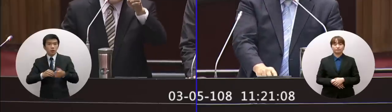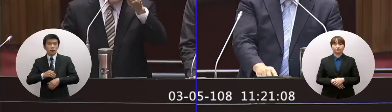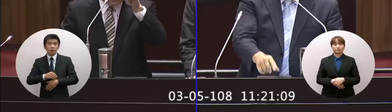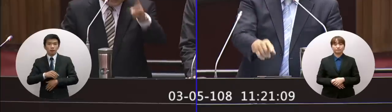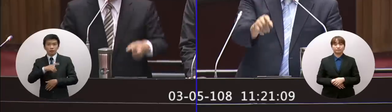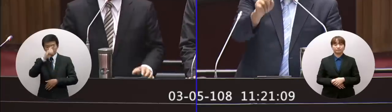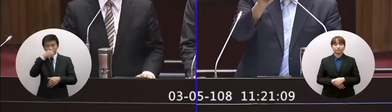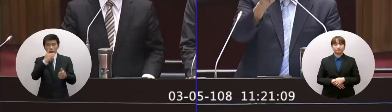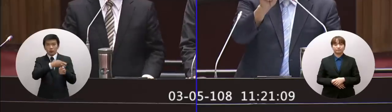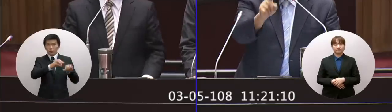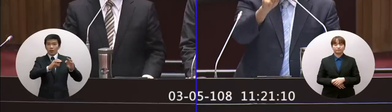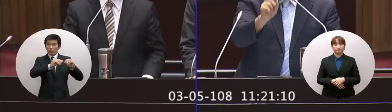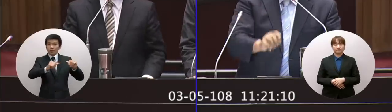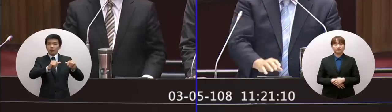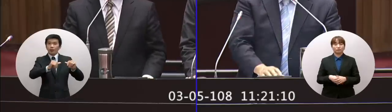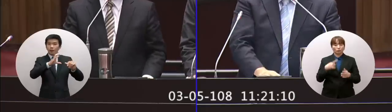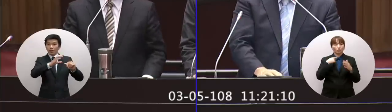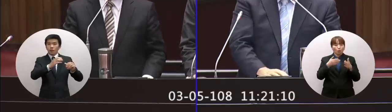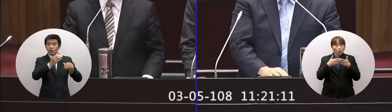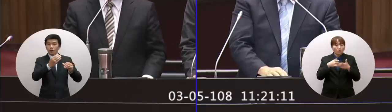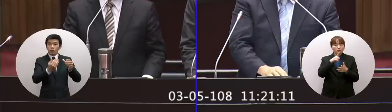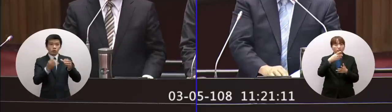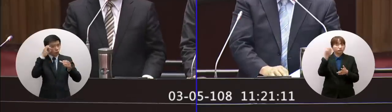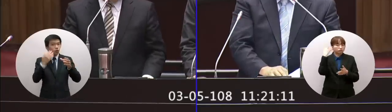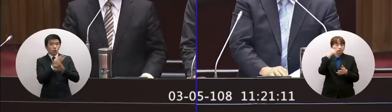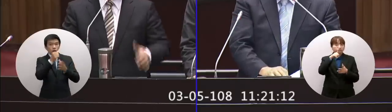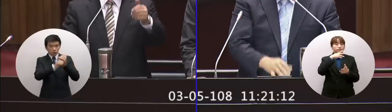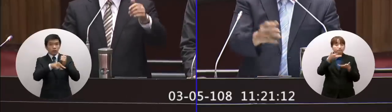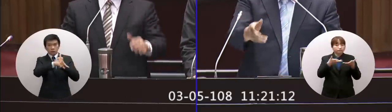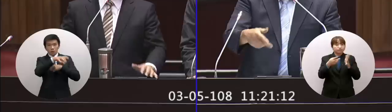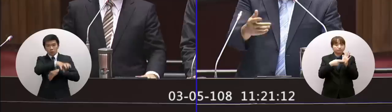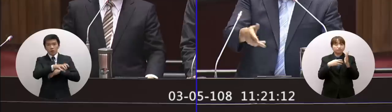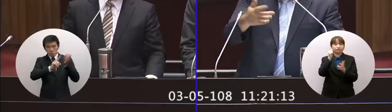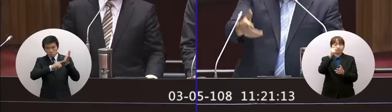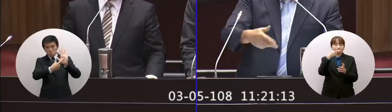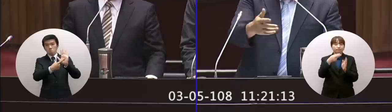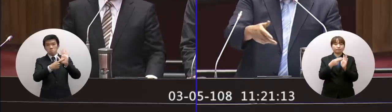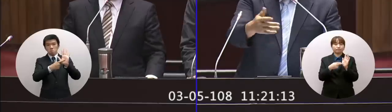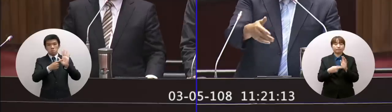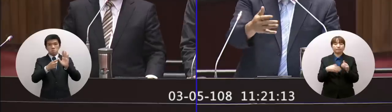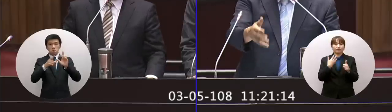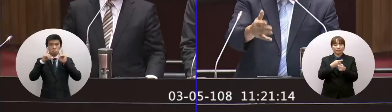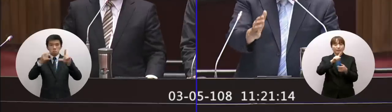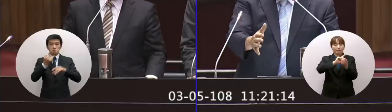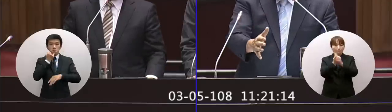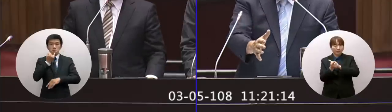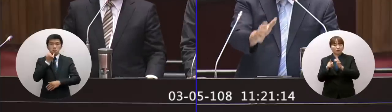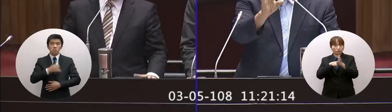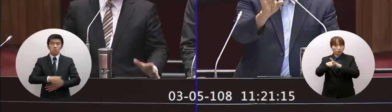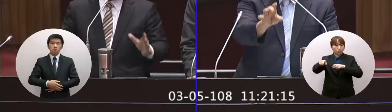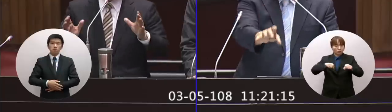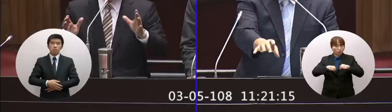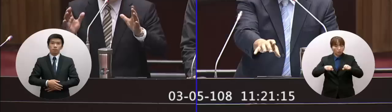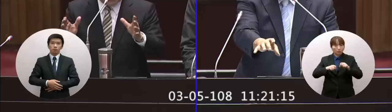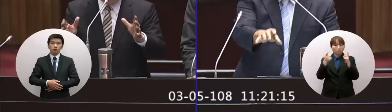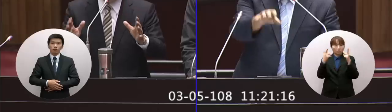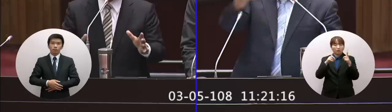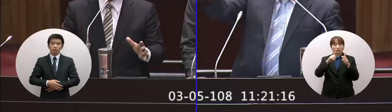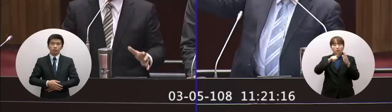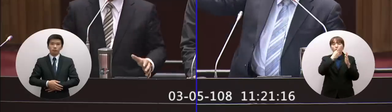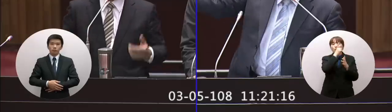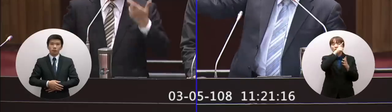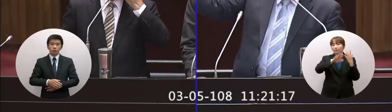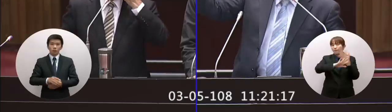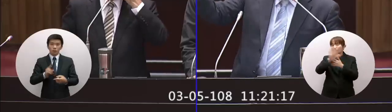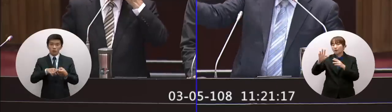方创生的典范。 我就是要听你再讲一遍这个话了。 哎，对，就这样， 就是要让它变成专案彰化编，不是只有都兰 典